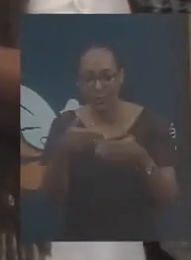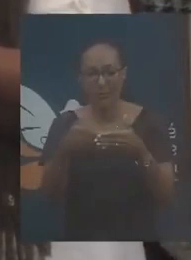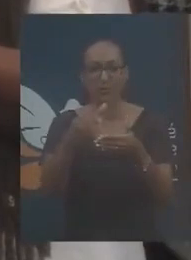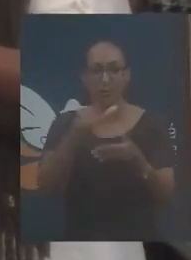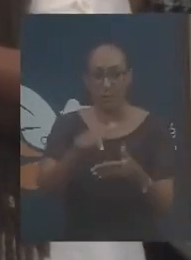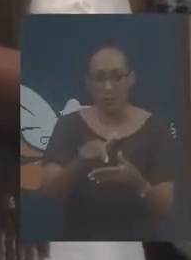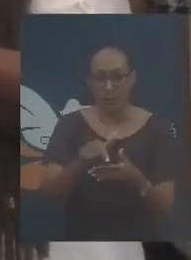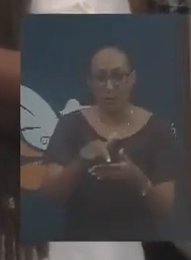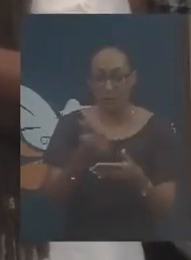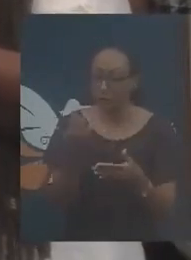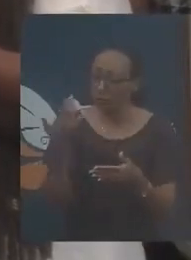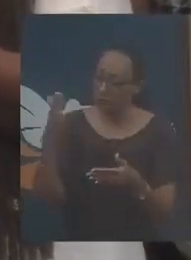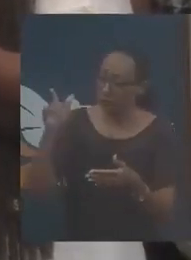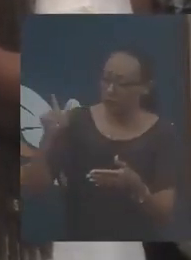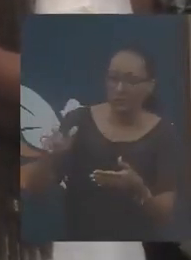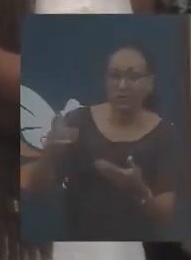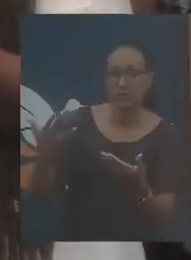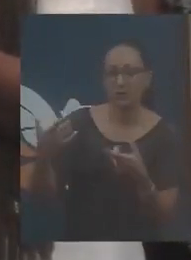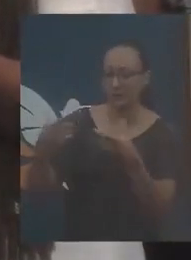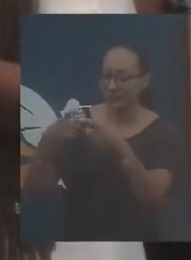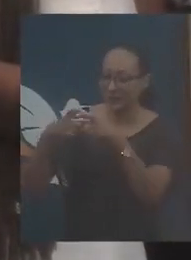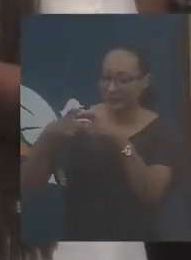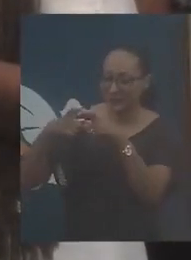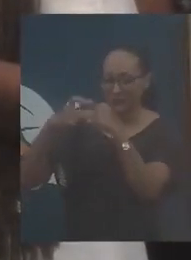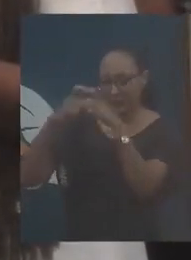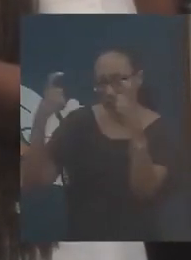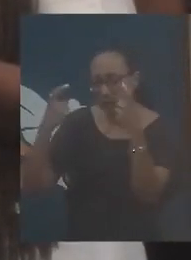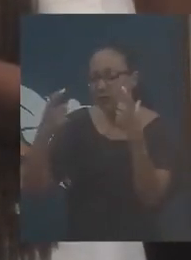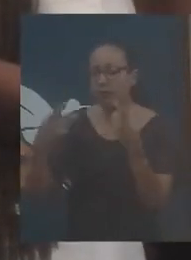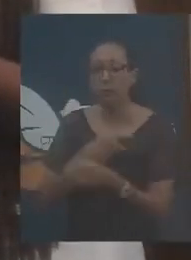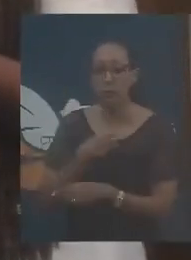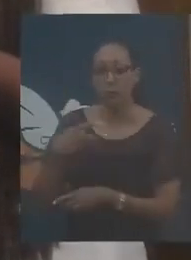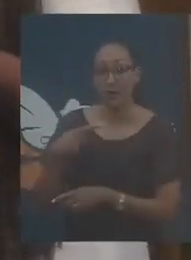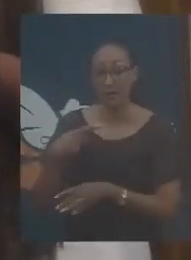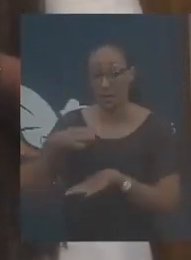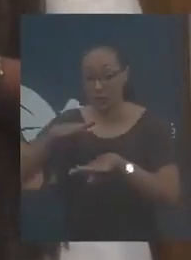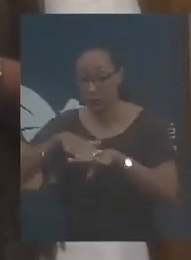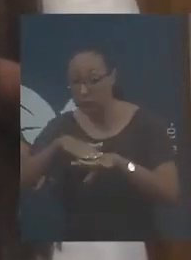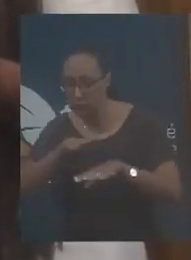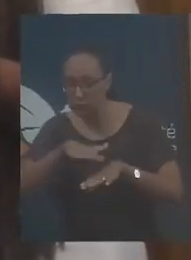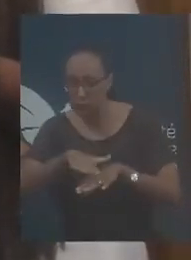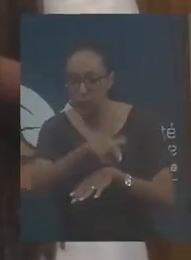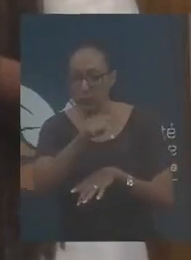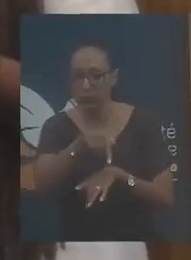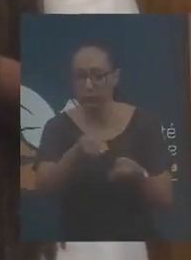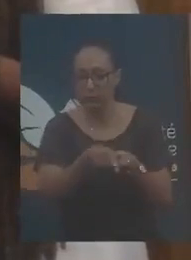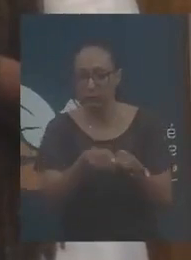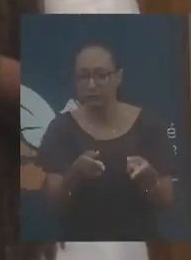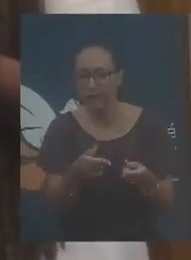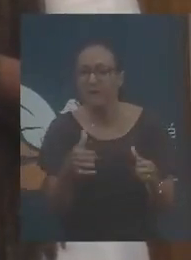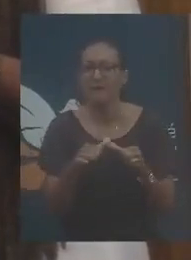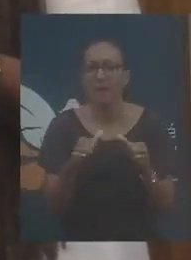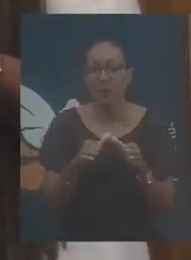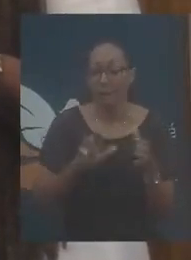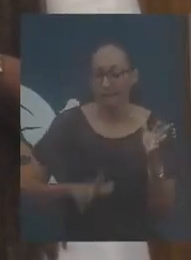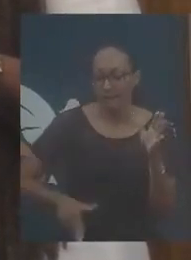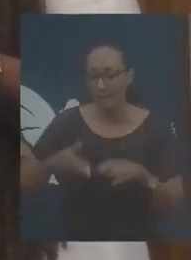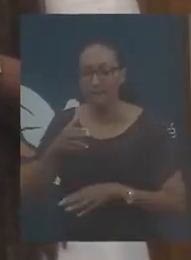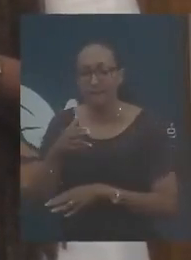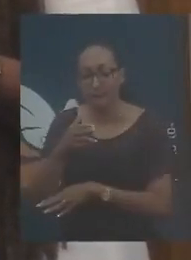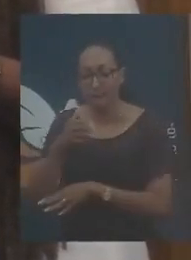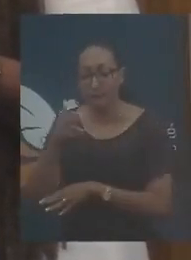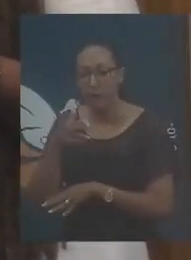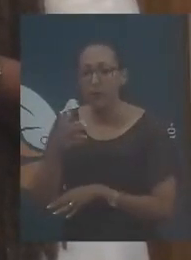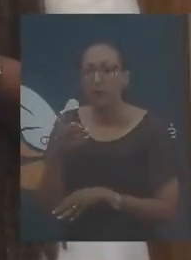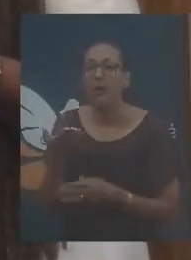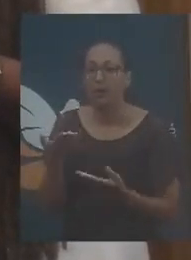Et il y a quelqu'un qui a fait un titre de propriété sur sa propriété. Bien entendu, il a pris son revolver et du fait qu'il a tiré, il